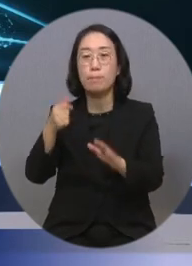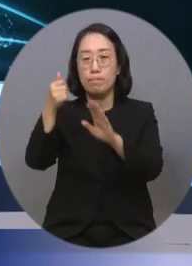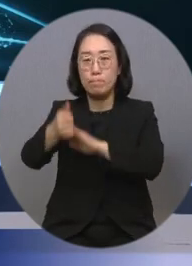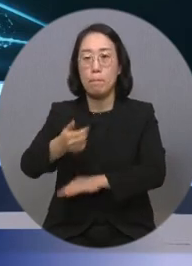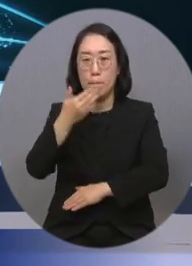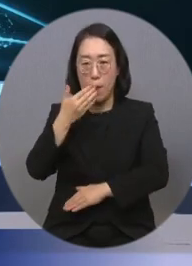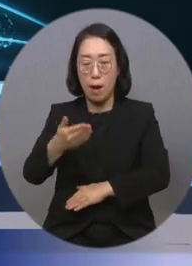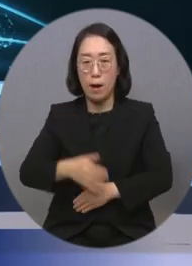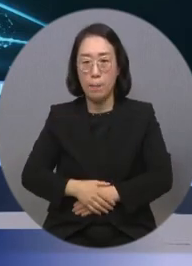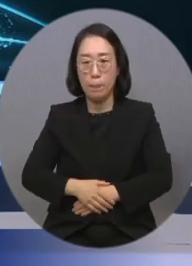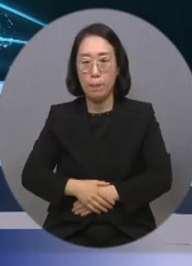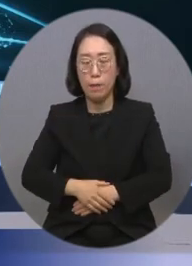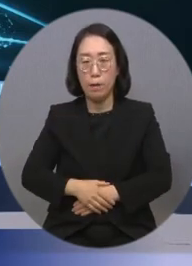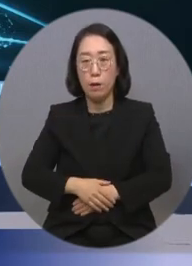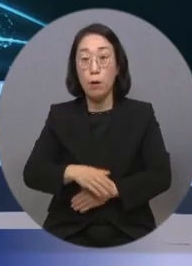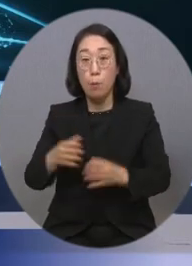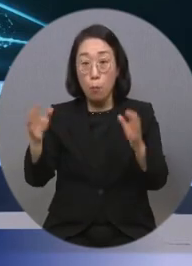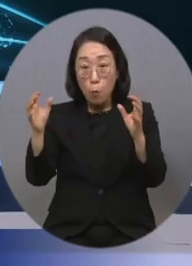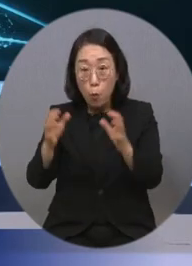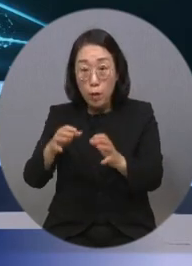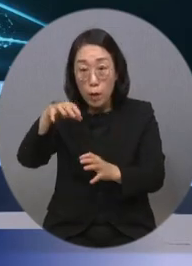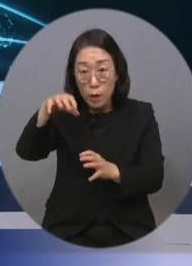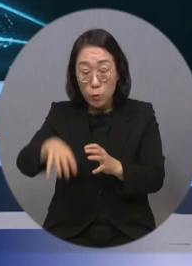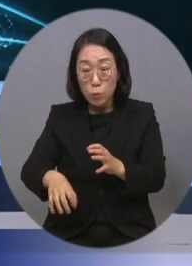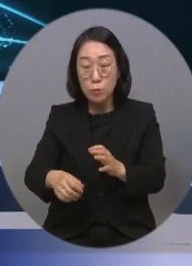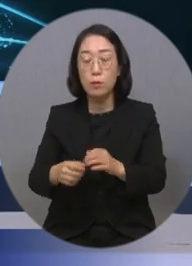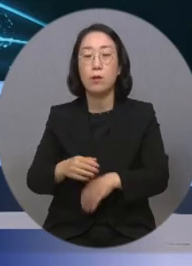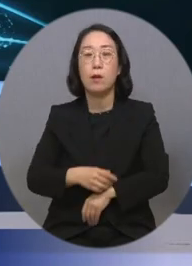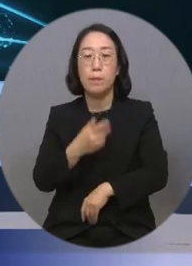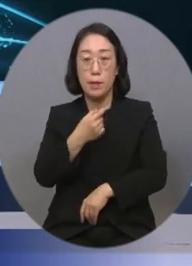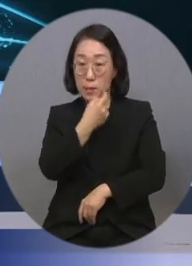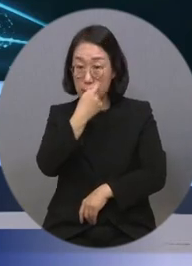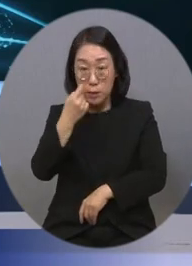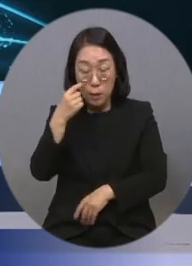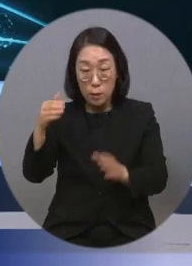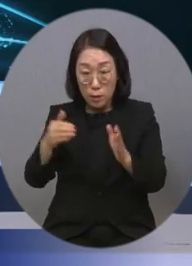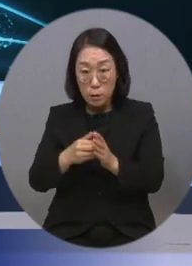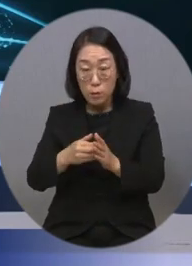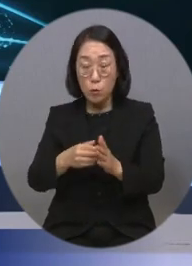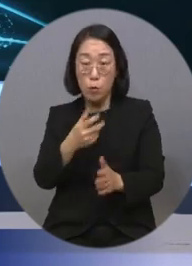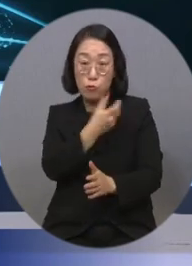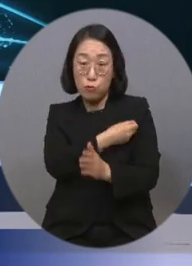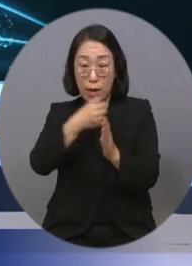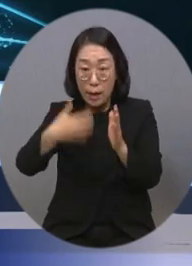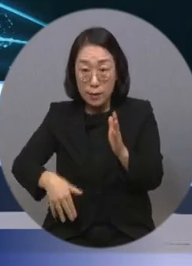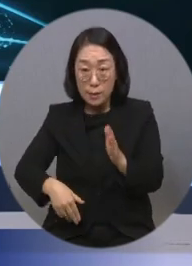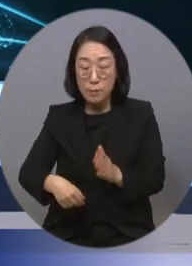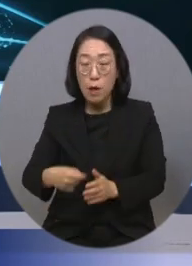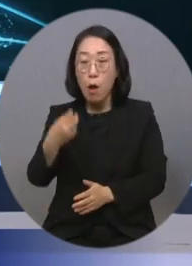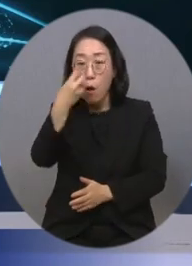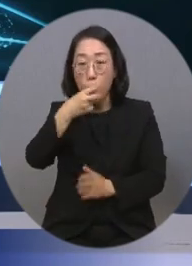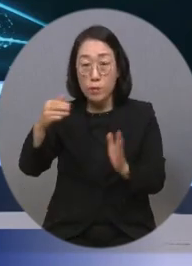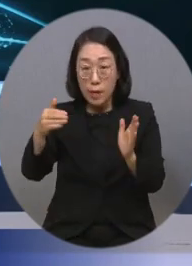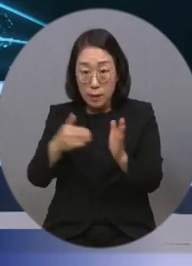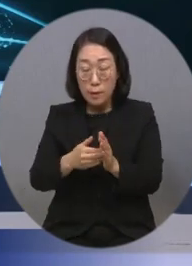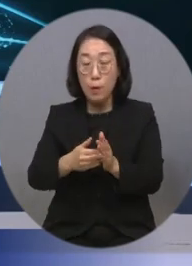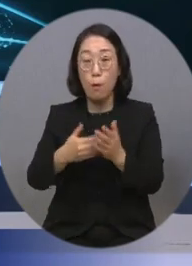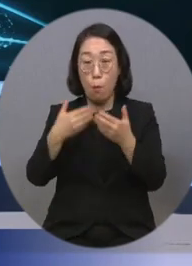접종 완료자를 중심으로 허용하고 미접종자의 경우 PCR 검사 음성 확인 시에만 허용하기로